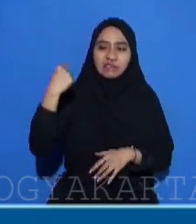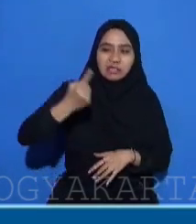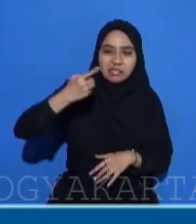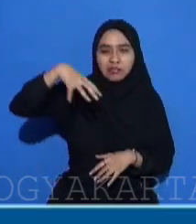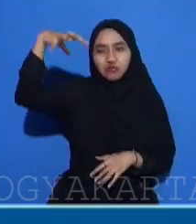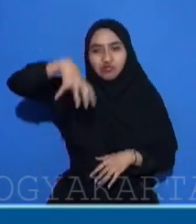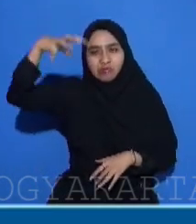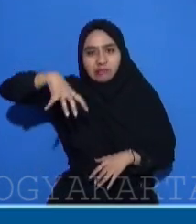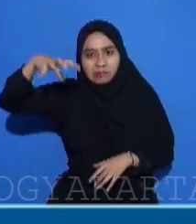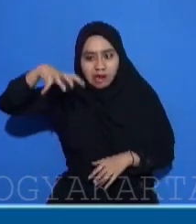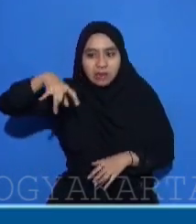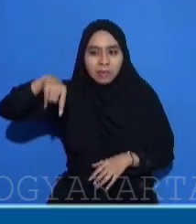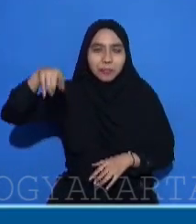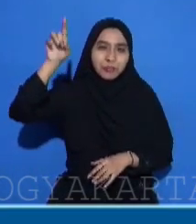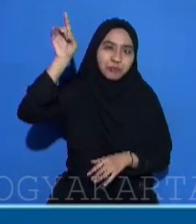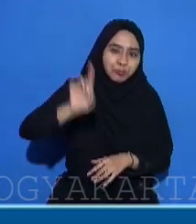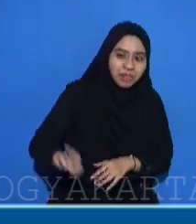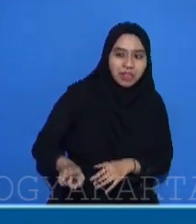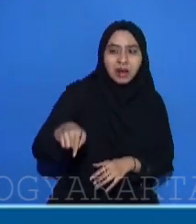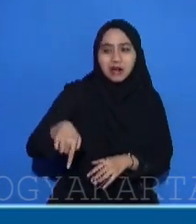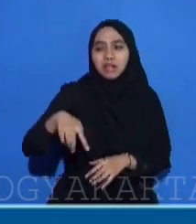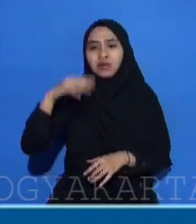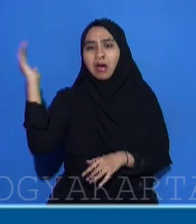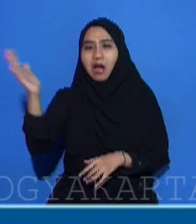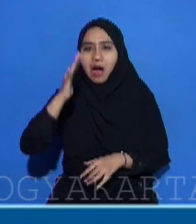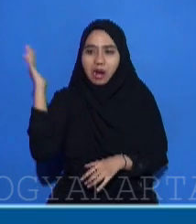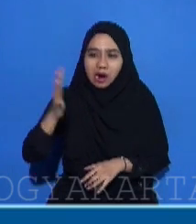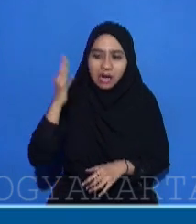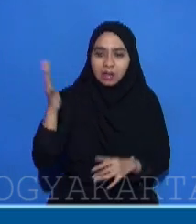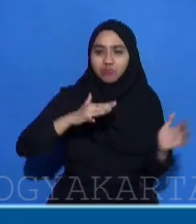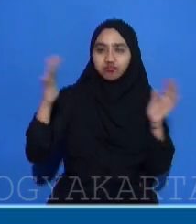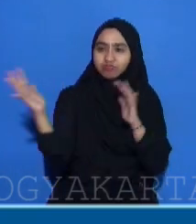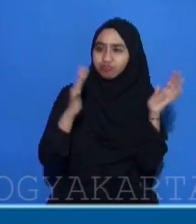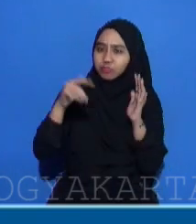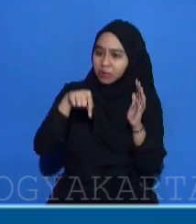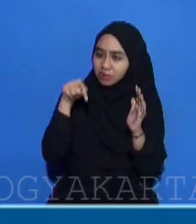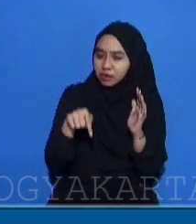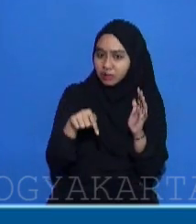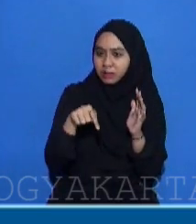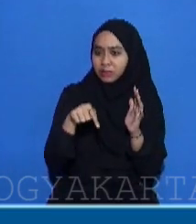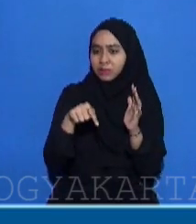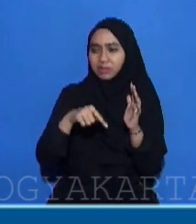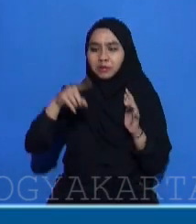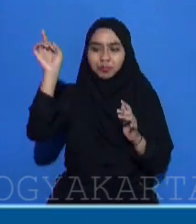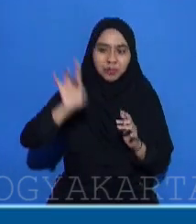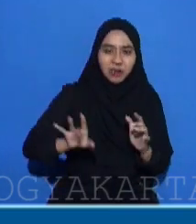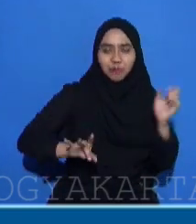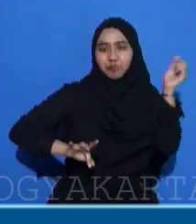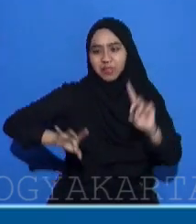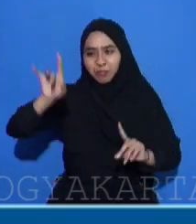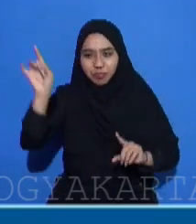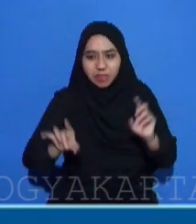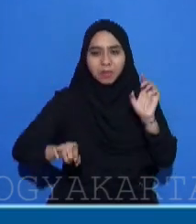deres terus anginipun menika kenceng ketambah kalian kilat petir menika menika